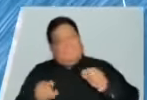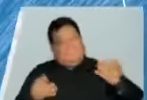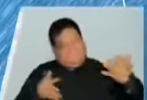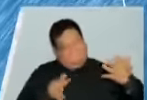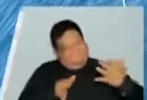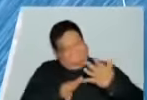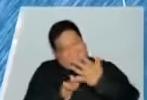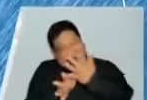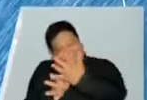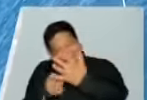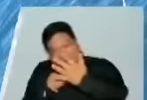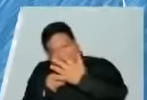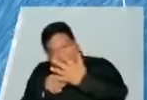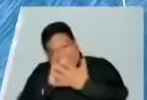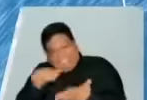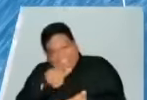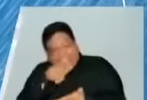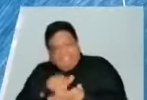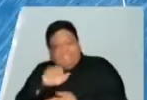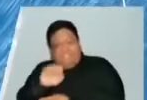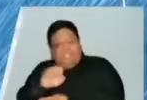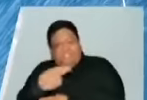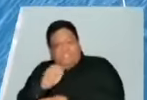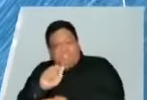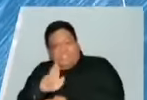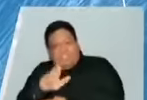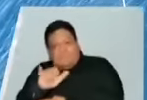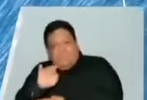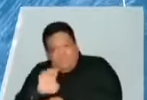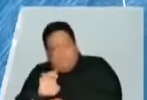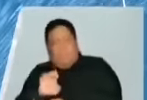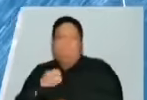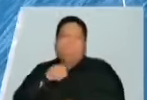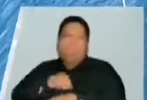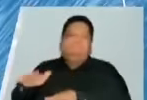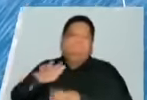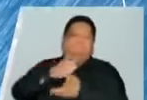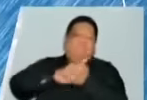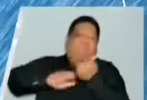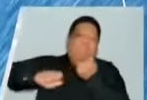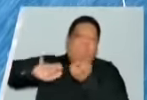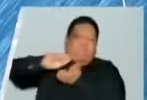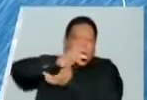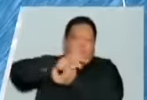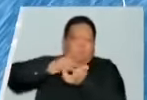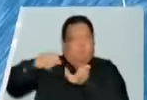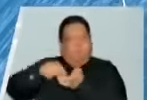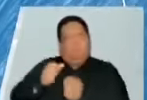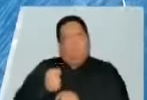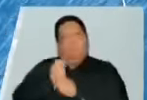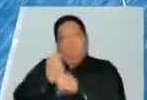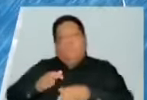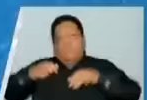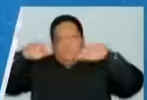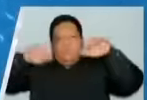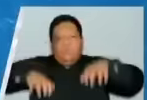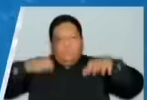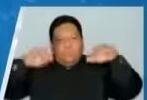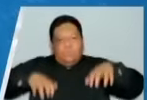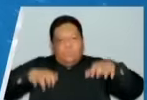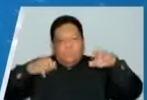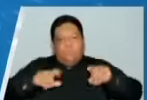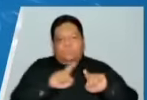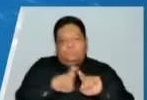hangin. Nabubuo rito ang makakapal na kaulapan, kaya dala-dala dito ang maulang panahon sa mga apektadong lugar. Kaya